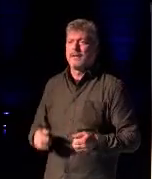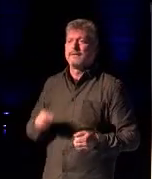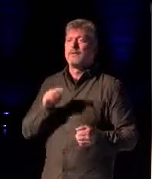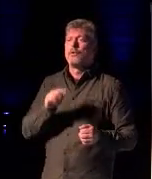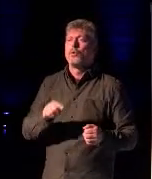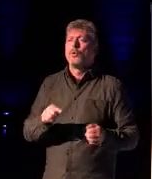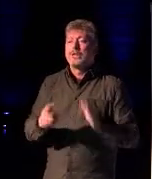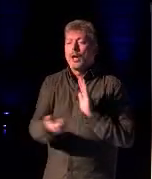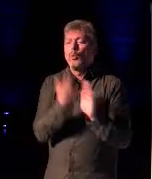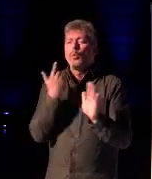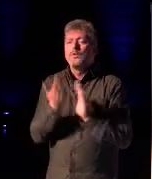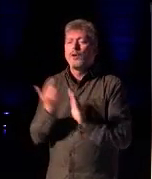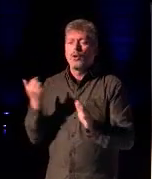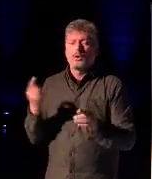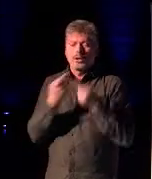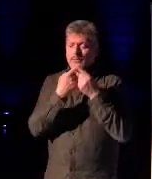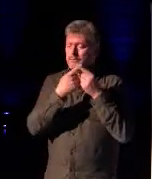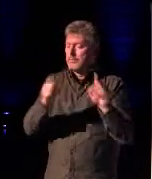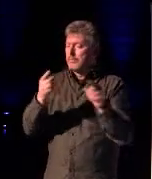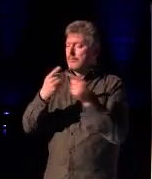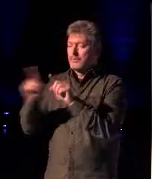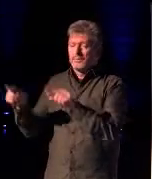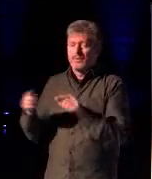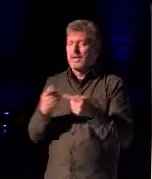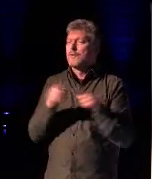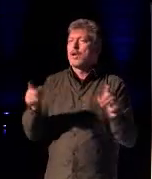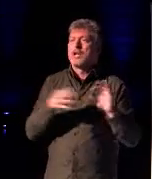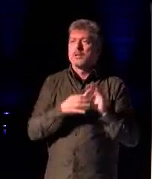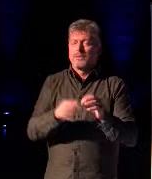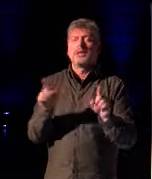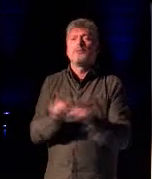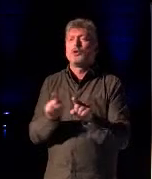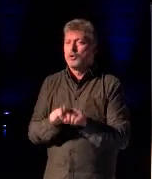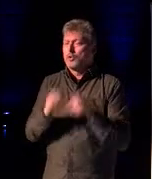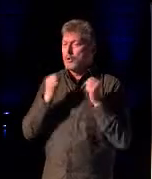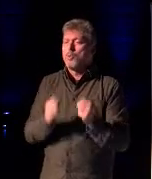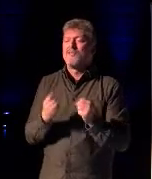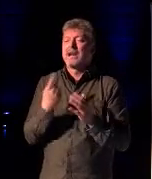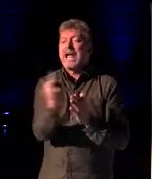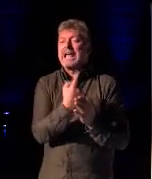utfordringene ulikt i de ulike sammenhengene, og derfor må det bli en individuell tilpasning.